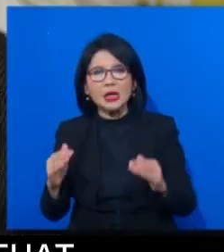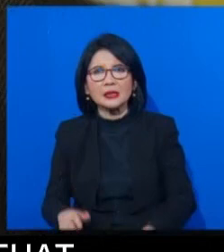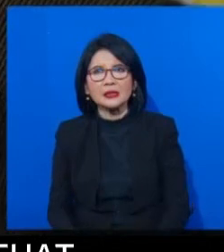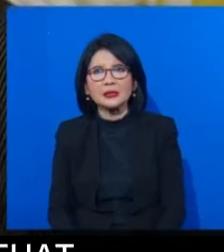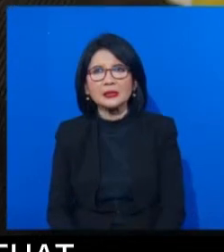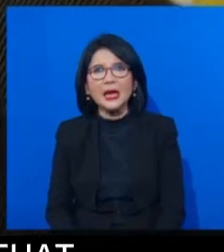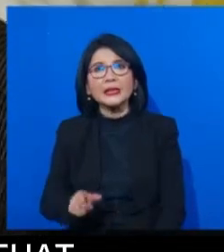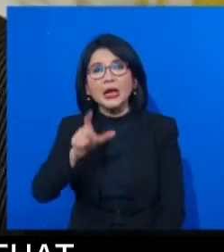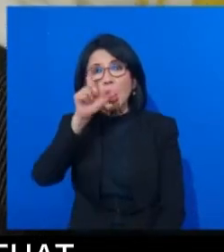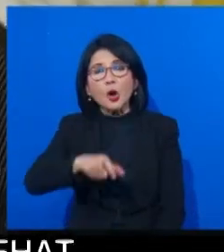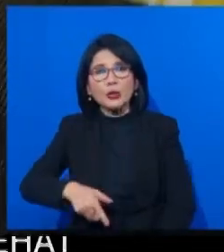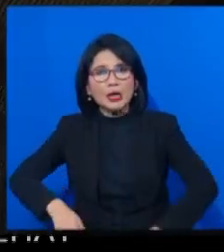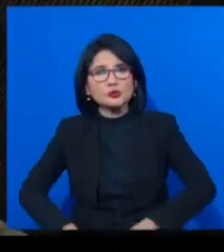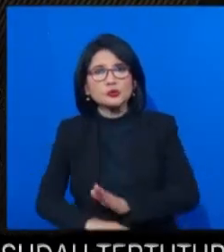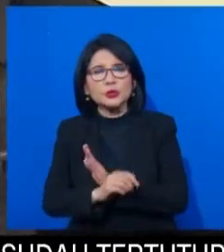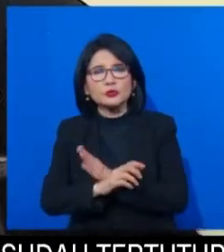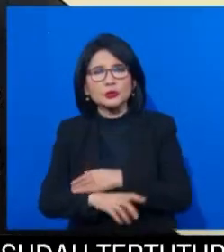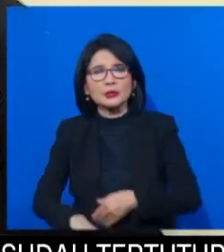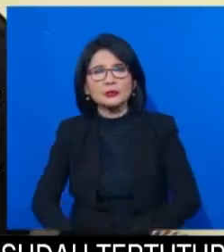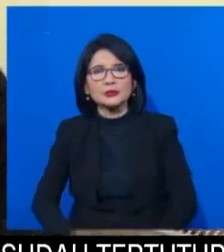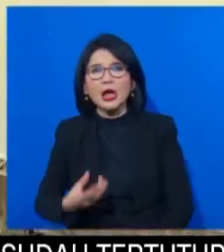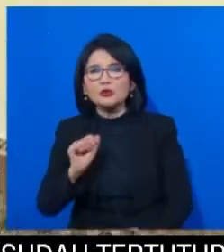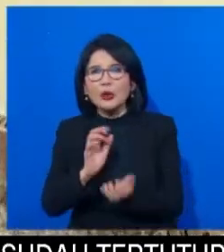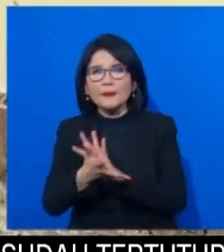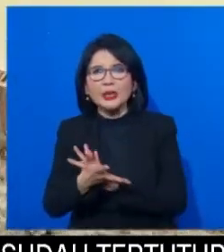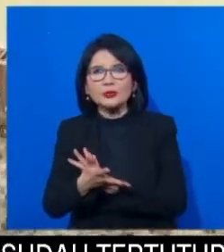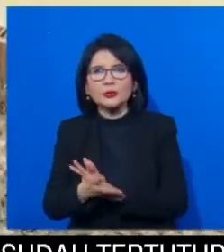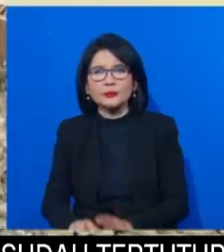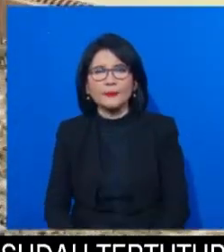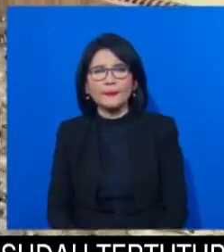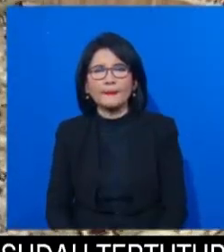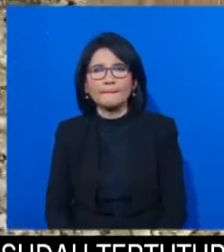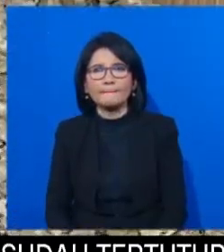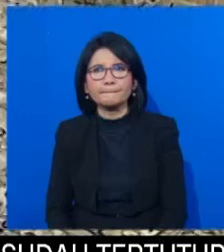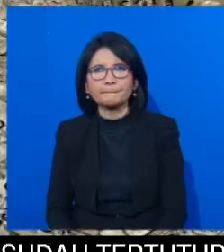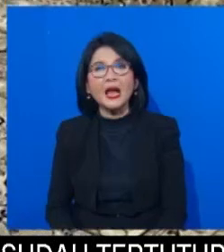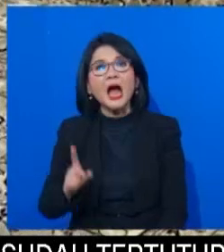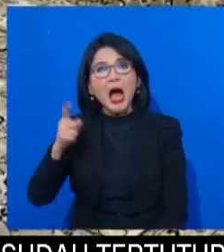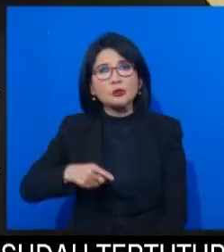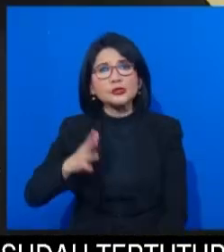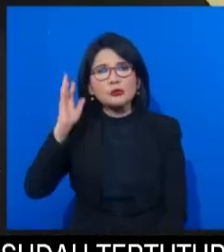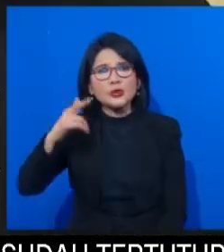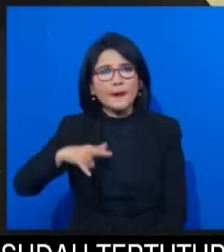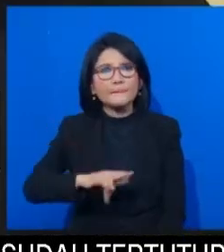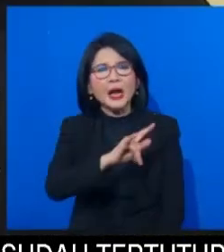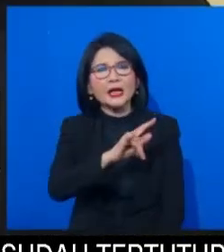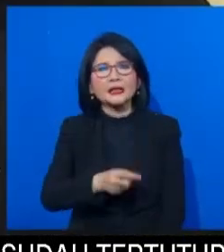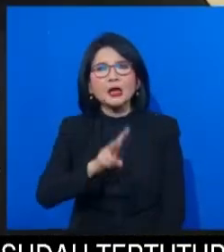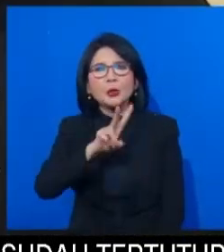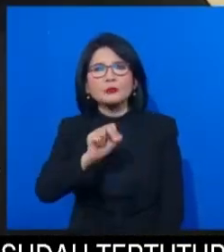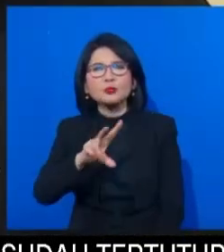Hasan adalah warga Surabaya yang sedang mengajukan keberangkatan tahun ini. Seharusnya ia sudah berangkat tahun